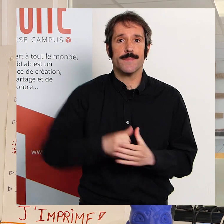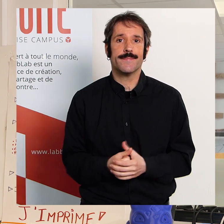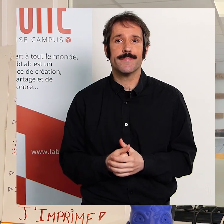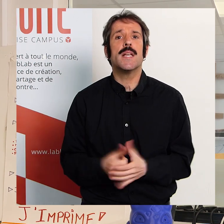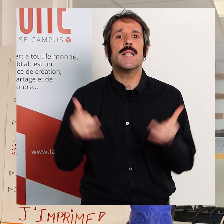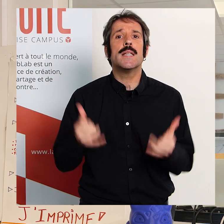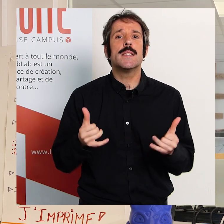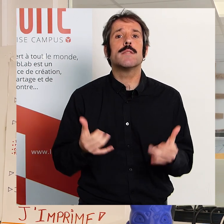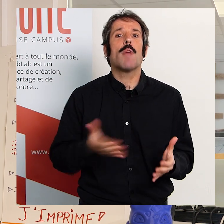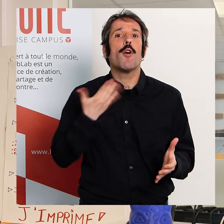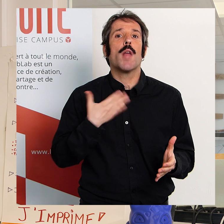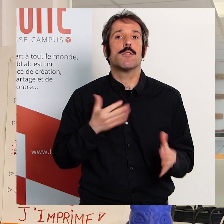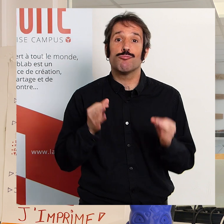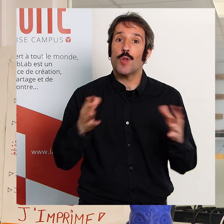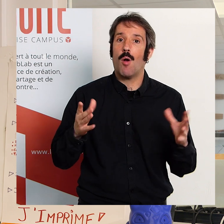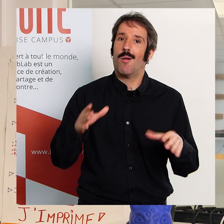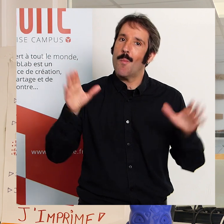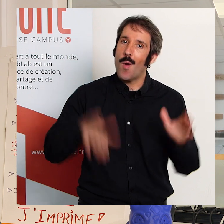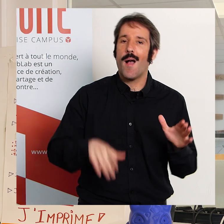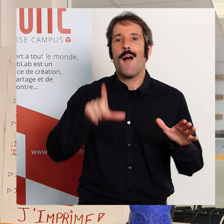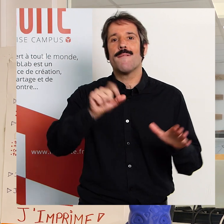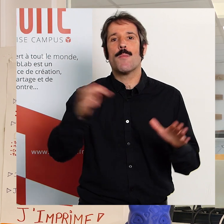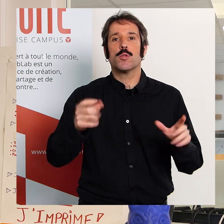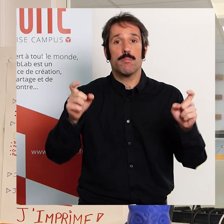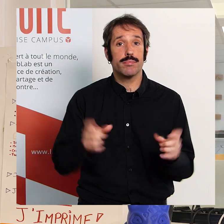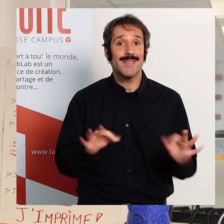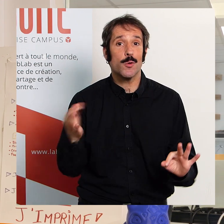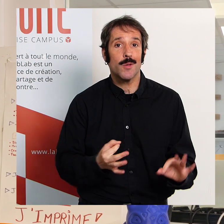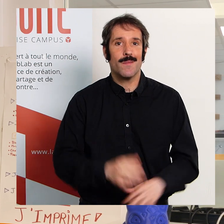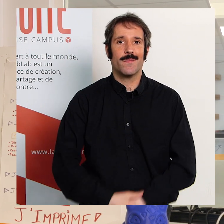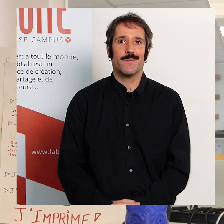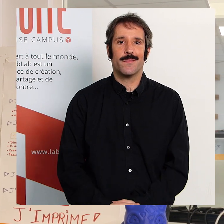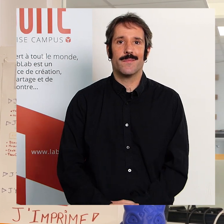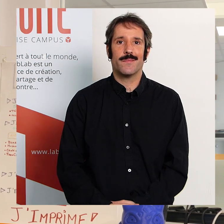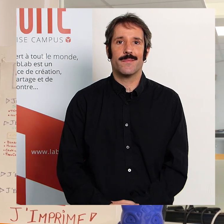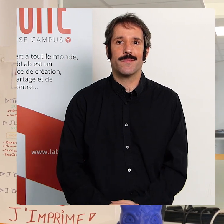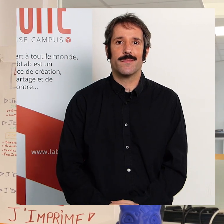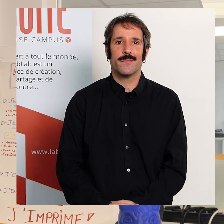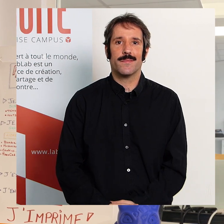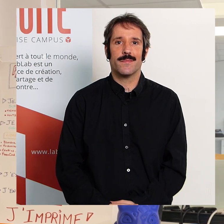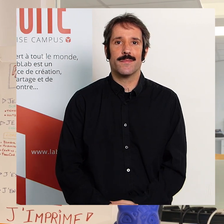remplissage. Ici, pour gagner un petit peu de temps, je vais le baisser de 20% à 10% par exemple.